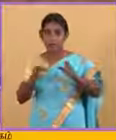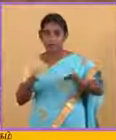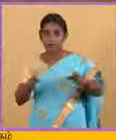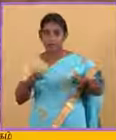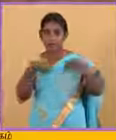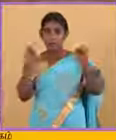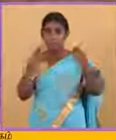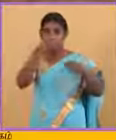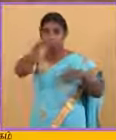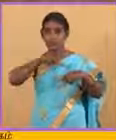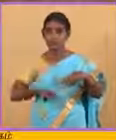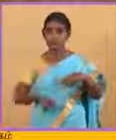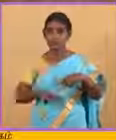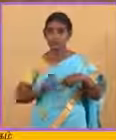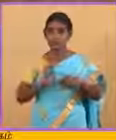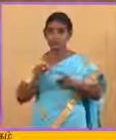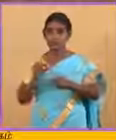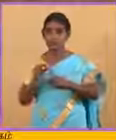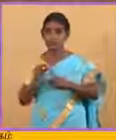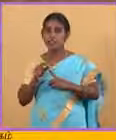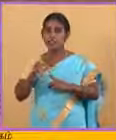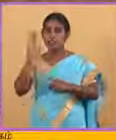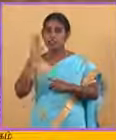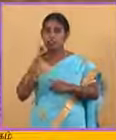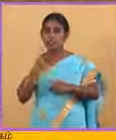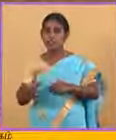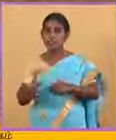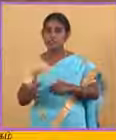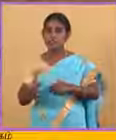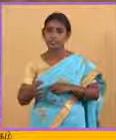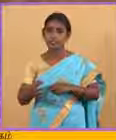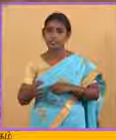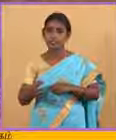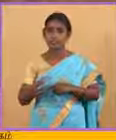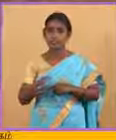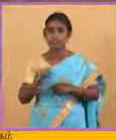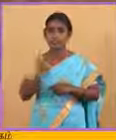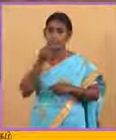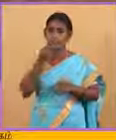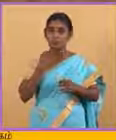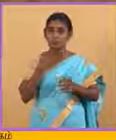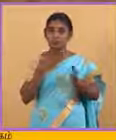பாரியிடம் அந்த விருப்பத்தை தெரிவித்தனர். ஆனால் பாரிக்கோ அதில் ஈடுபாடு இல்லை.